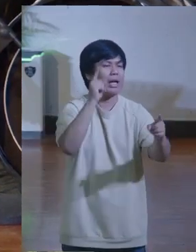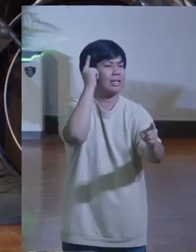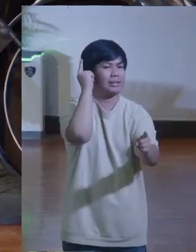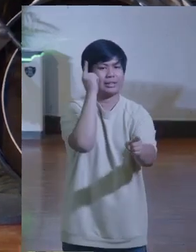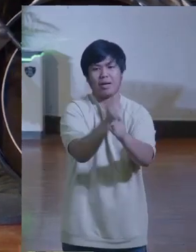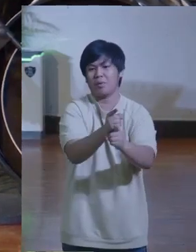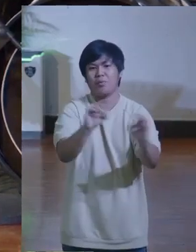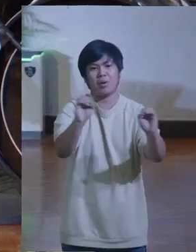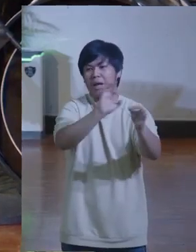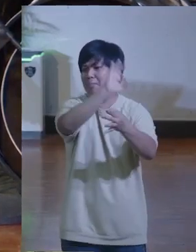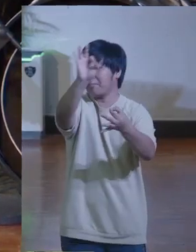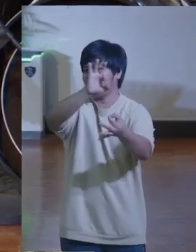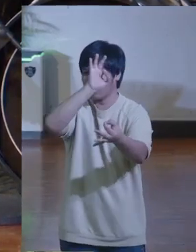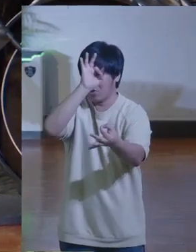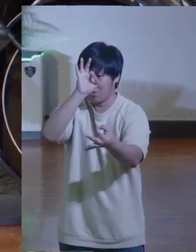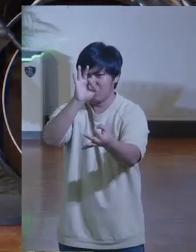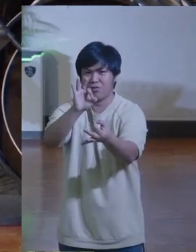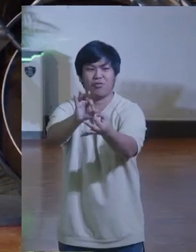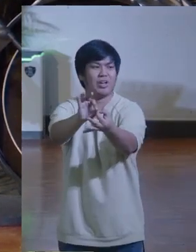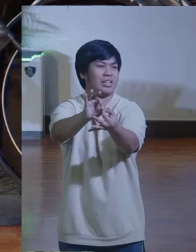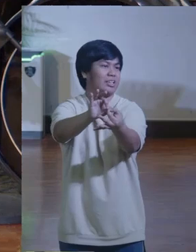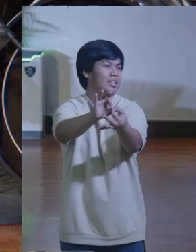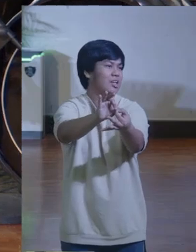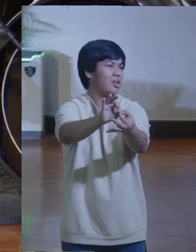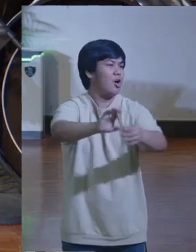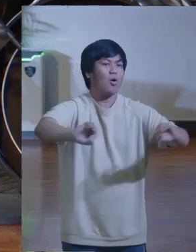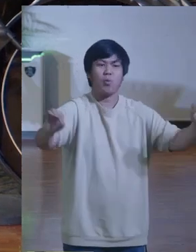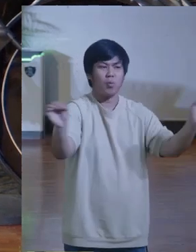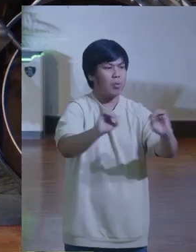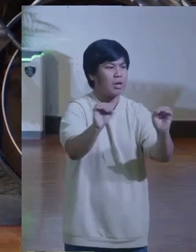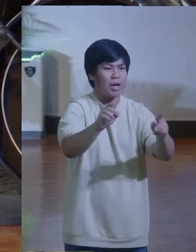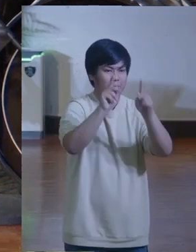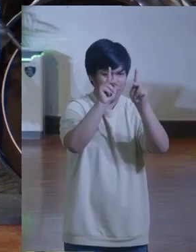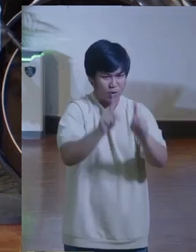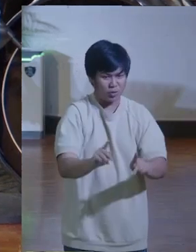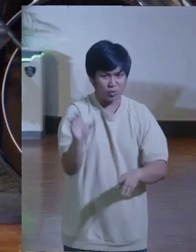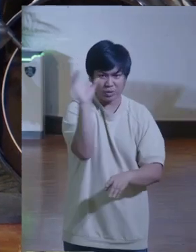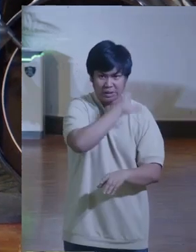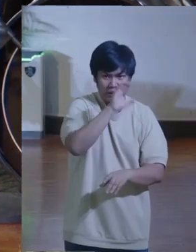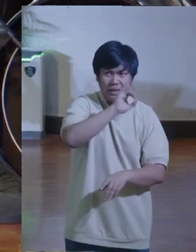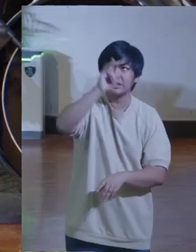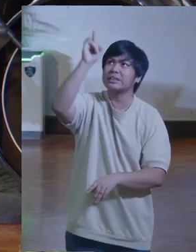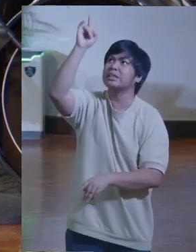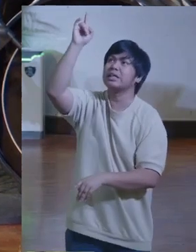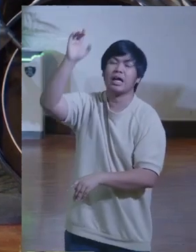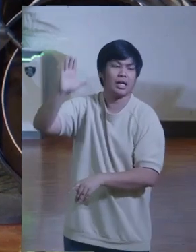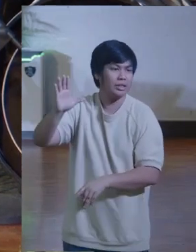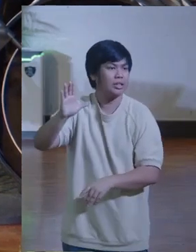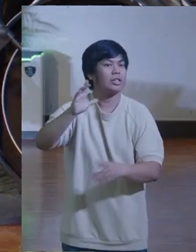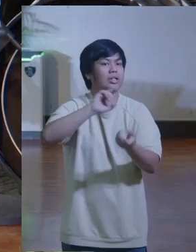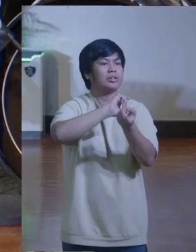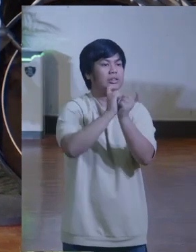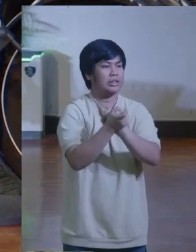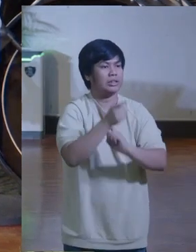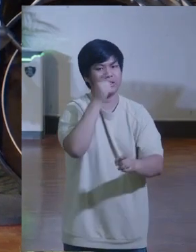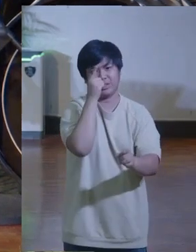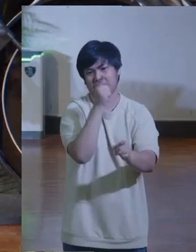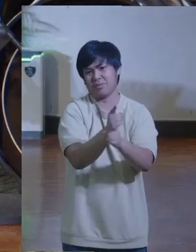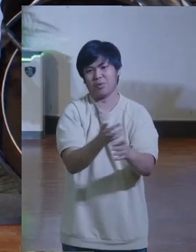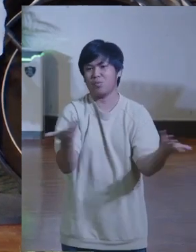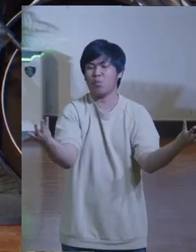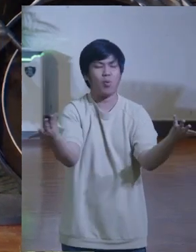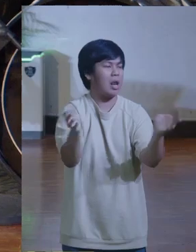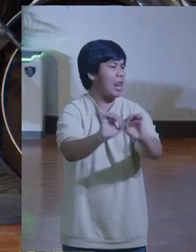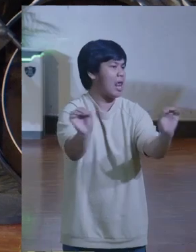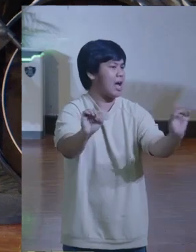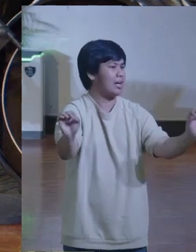There is no one who seeks God. Kaya po ang ating konsyensya ay nilagay ng Panginoon